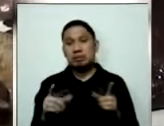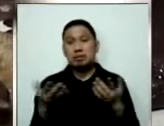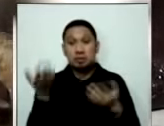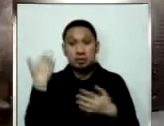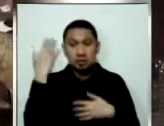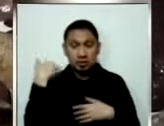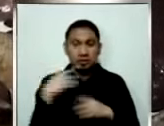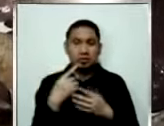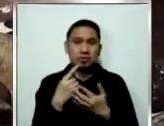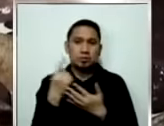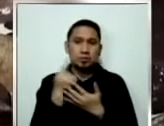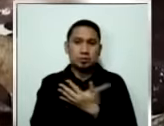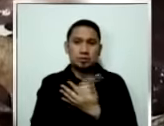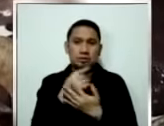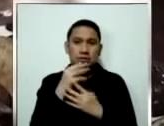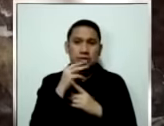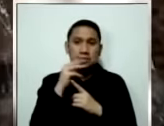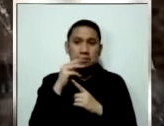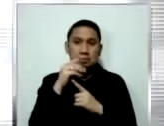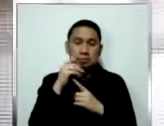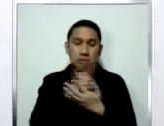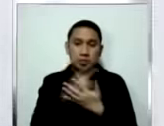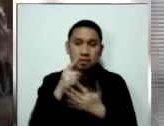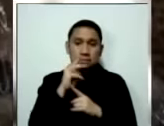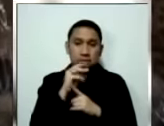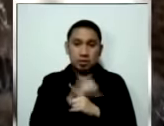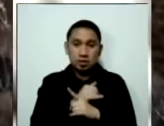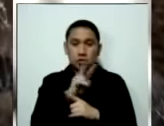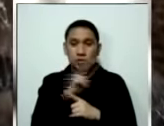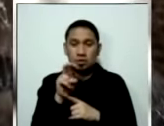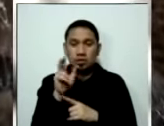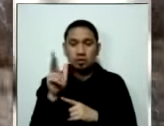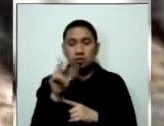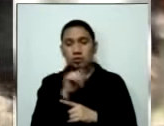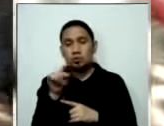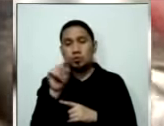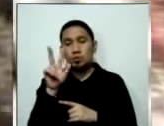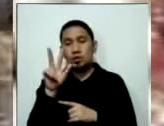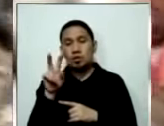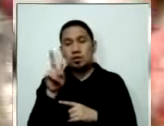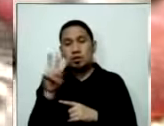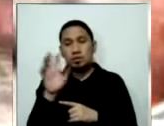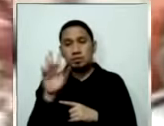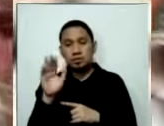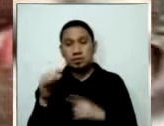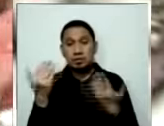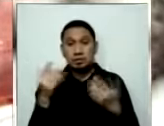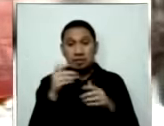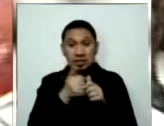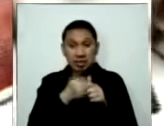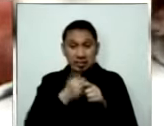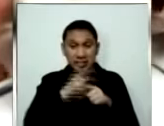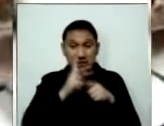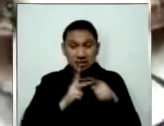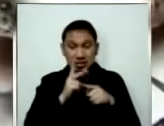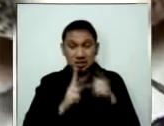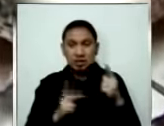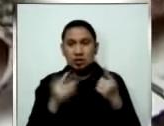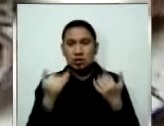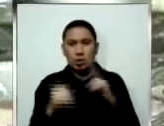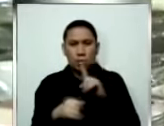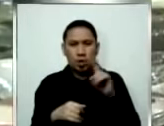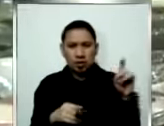ng Mayo, 230 hanggang 250 pesos ang lapu-lapu kada kilo, pero dito 100 hanggang